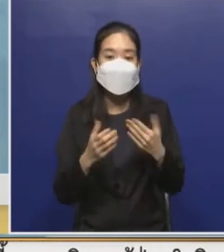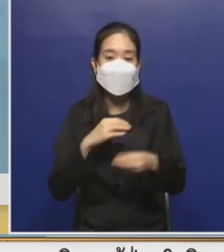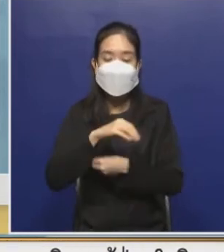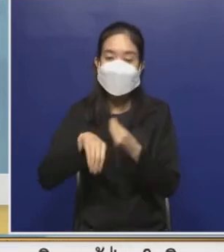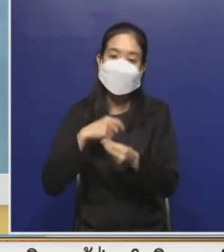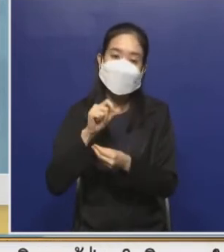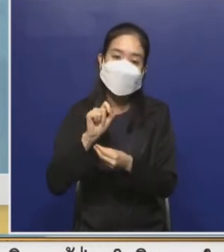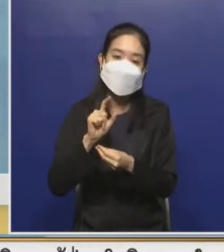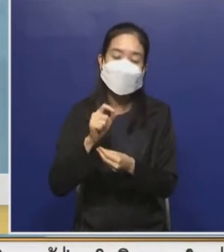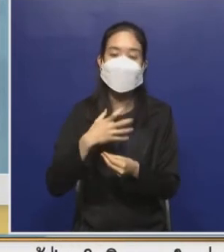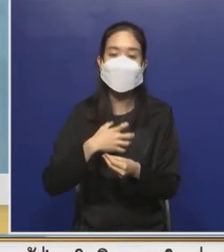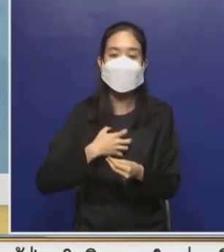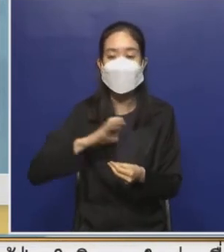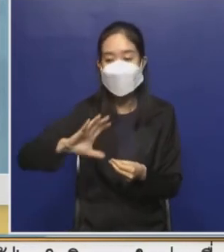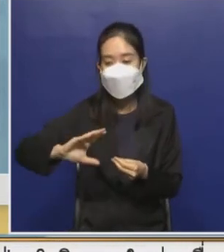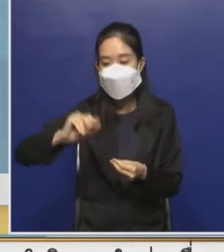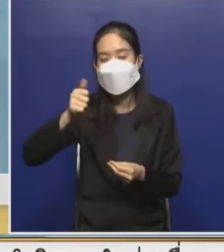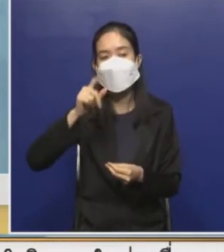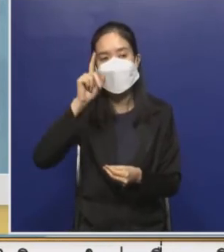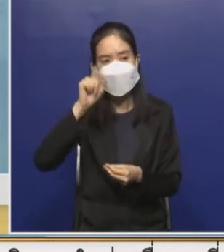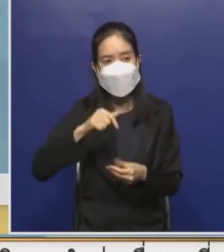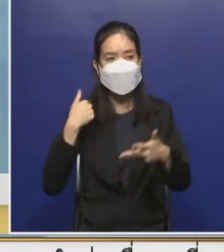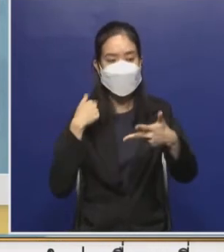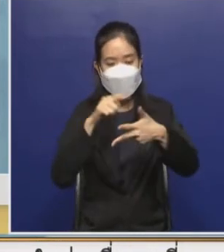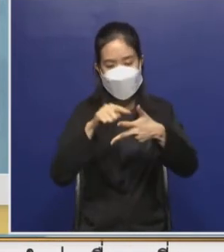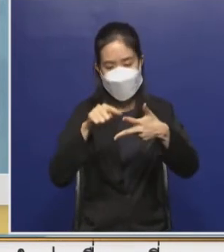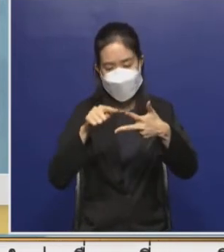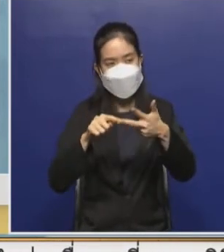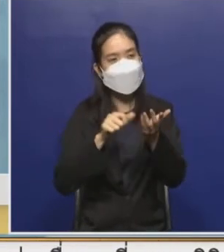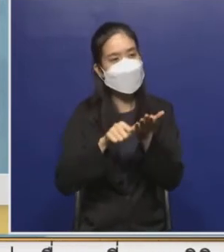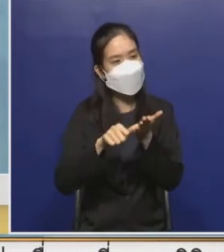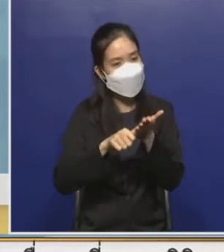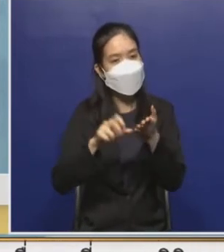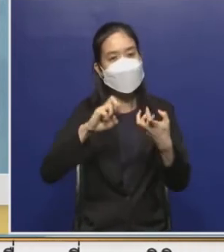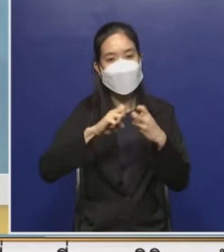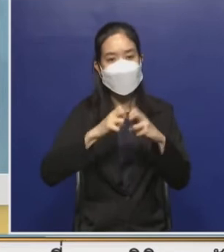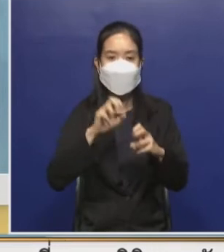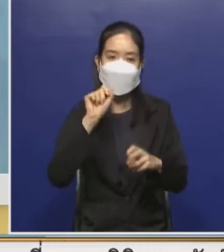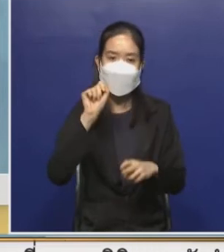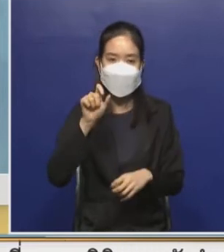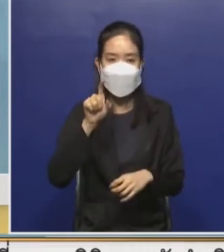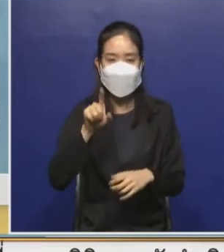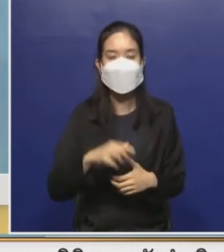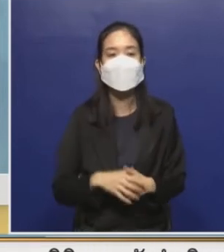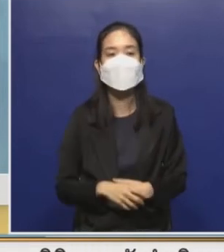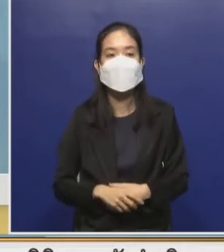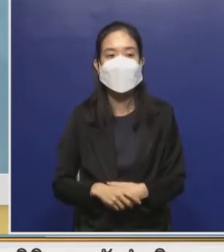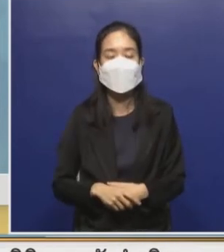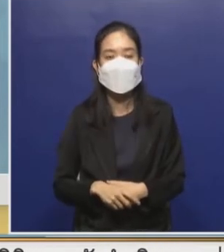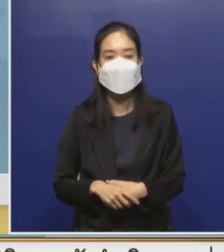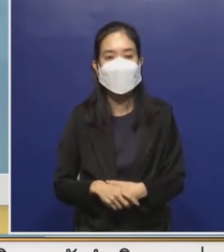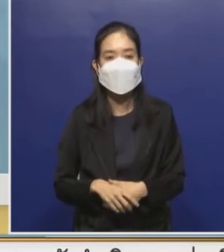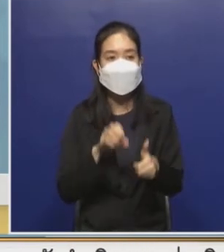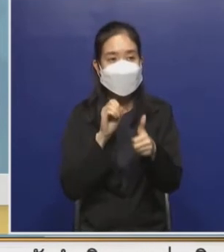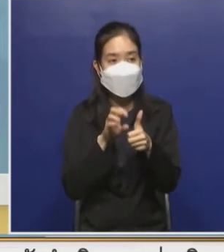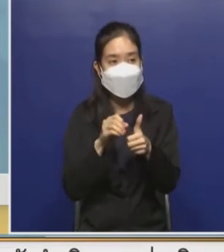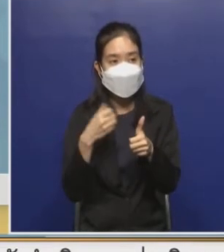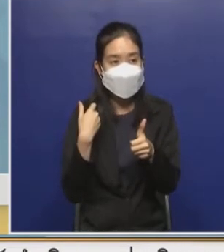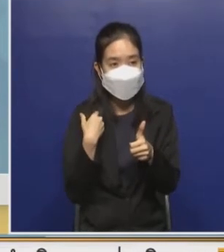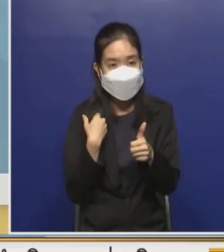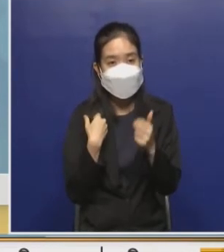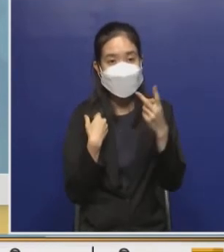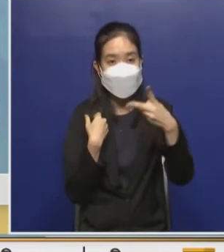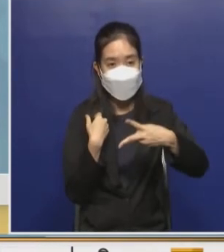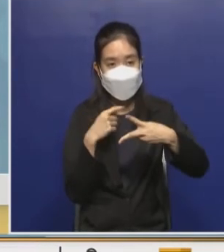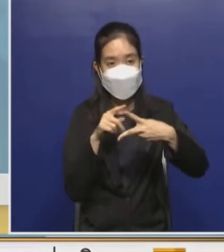้ต้องรบแก้ไขกลไ่ทง 3 นี้ โดยเร็เข้ธรมธานข้อเสนอแ่ 2 ปการประกท 1